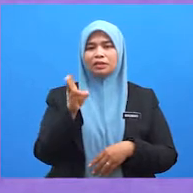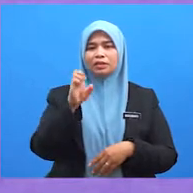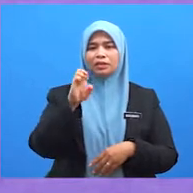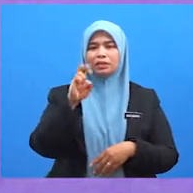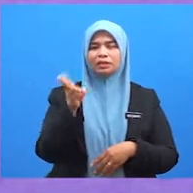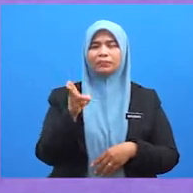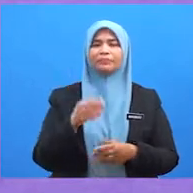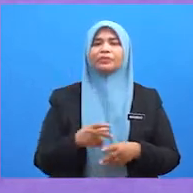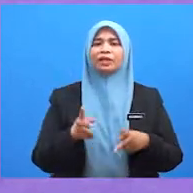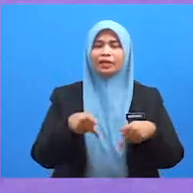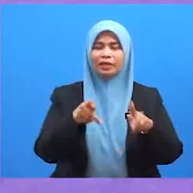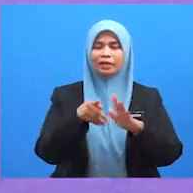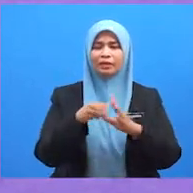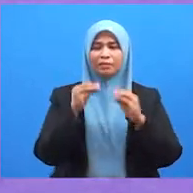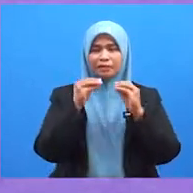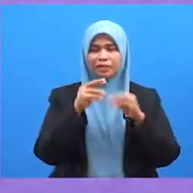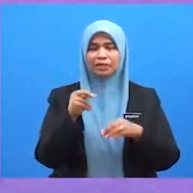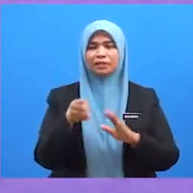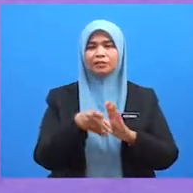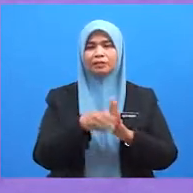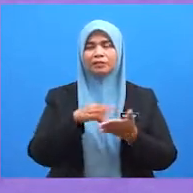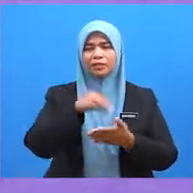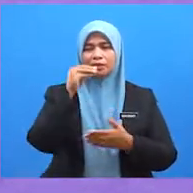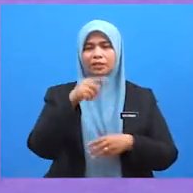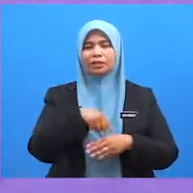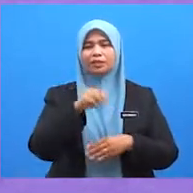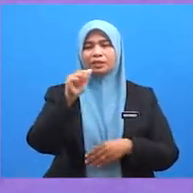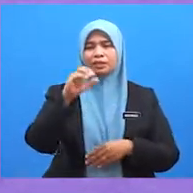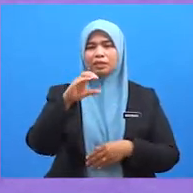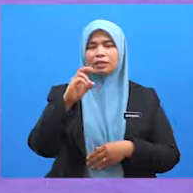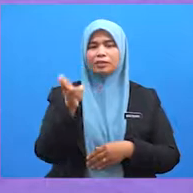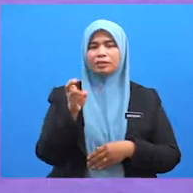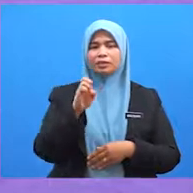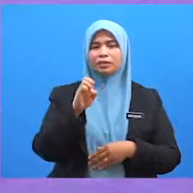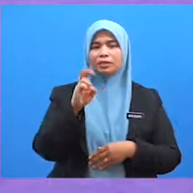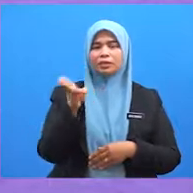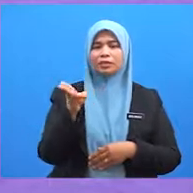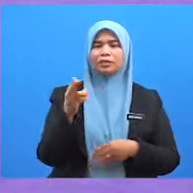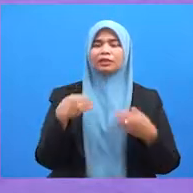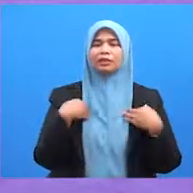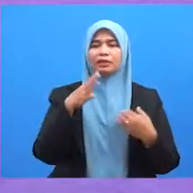Kaedah pengajaran pembelajaran di Aceh terbahagi kepada empat, iaitu